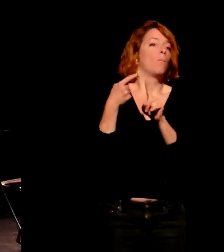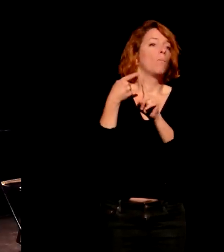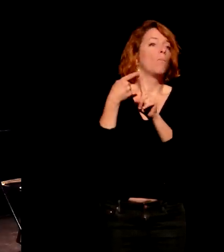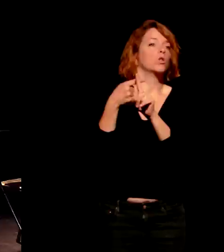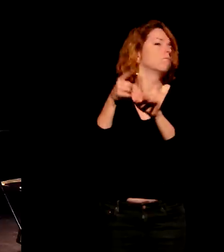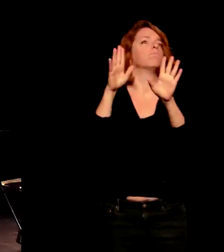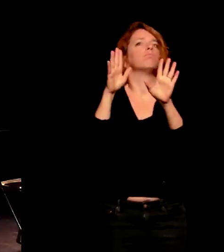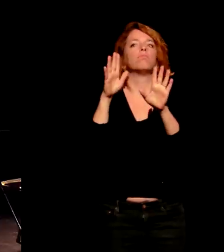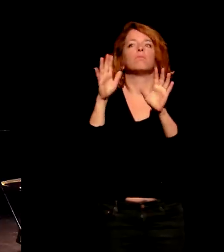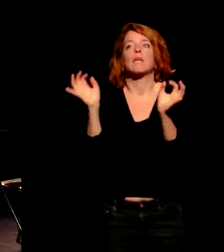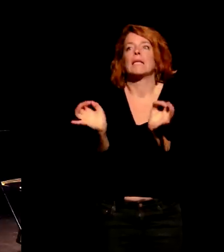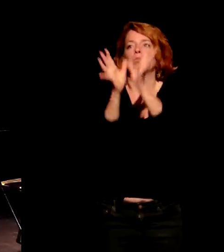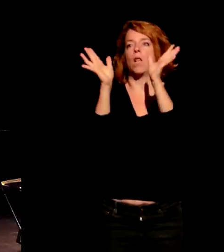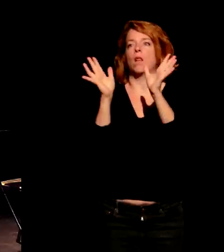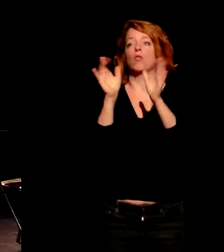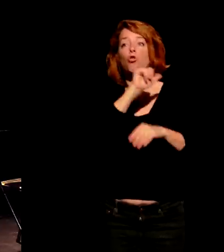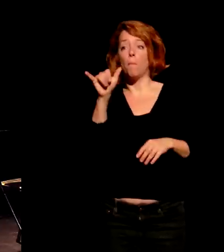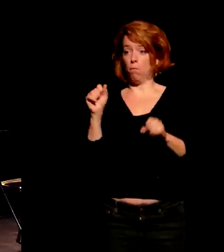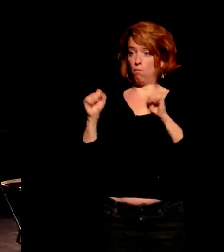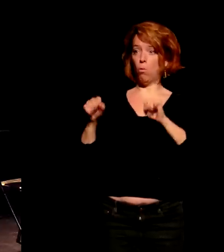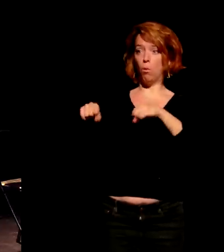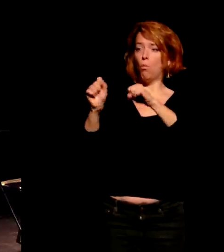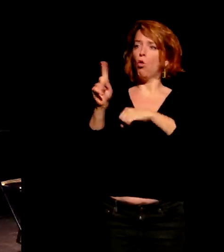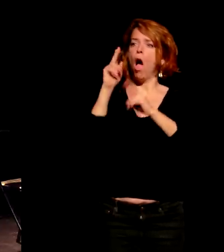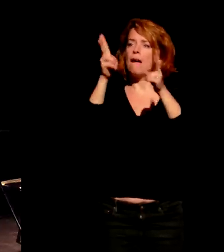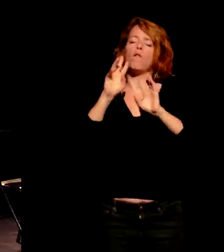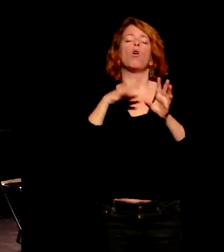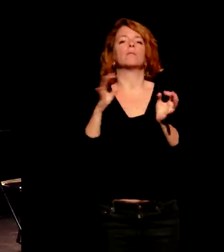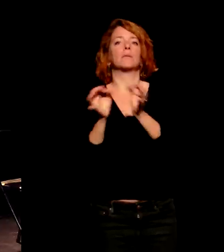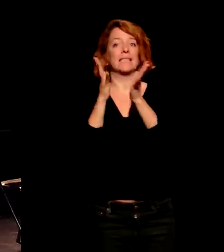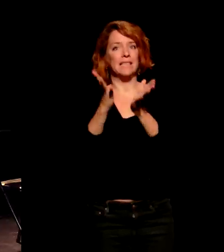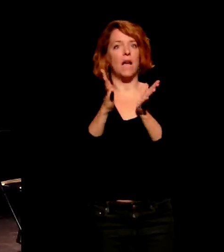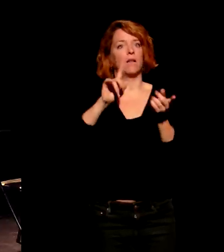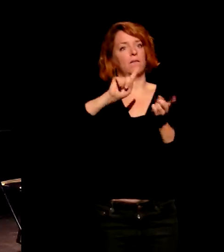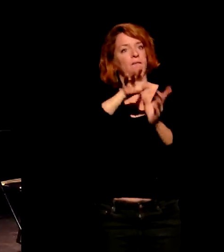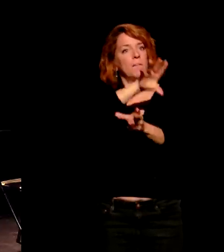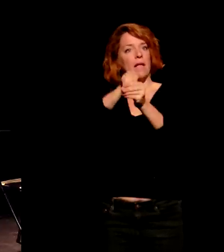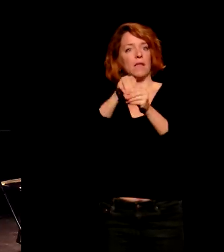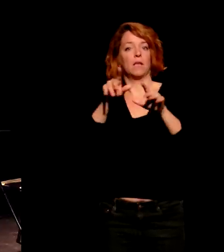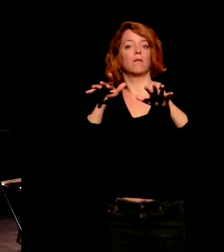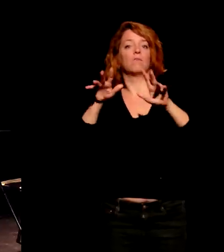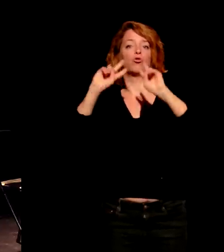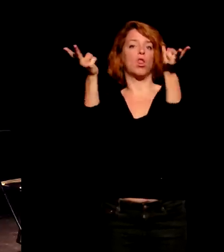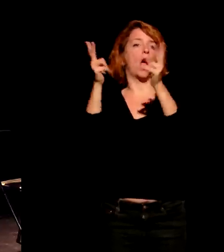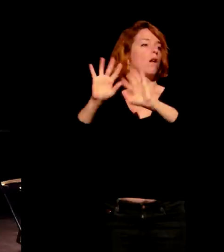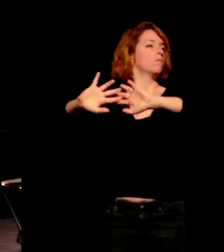un truc comme ça de positif, c'est une exception absolue. Voilà. Et ce truc-là participe de l'homogénéisation et nous fait rentrer dans la tête ce truc-là.